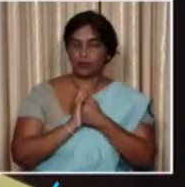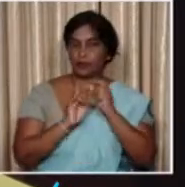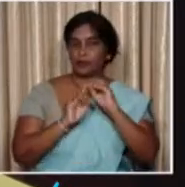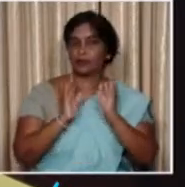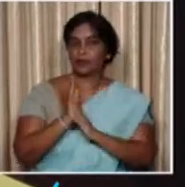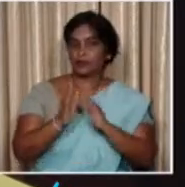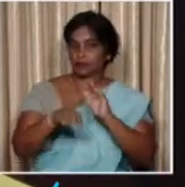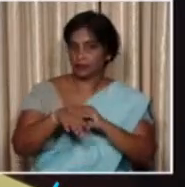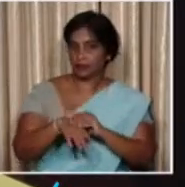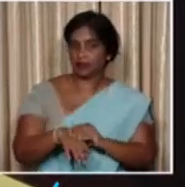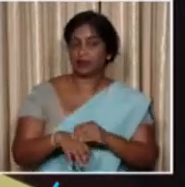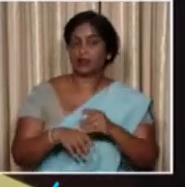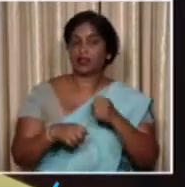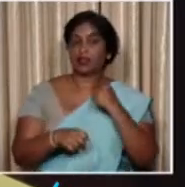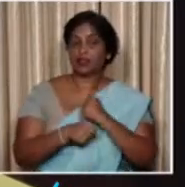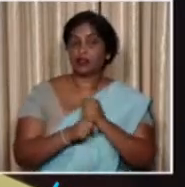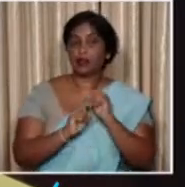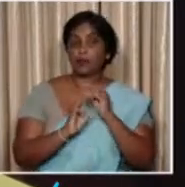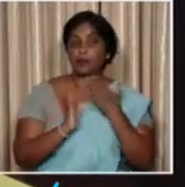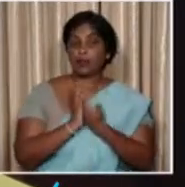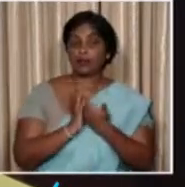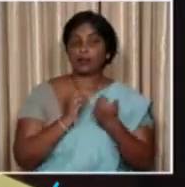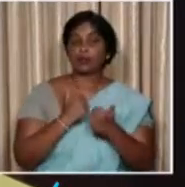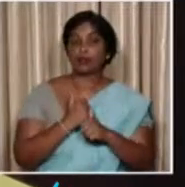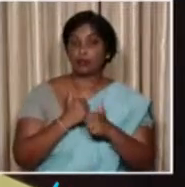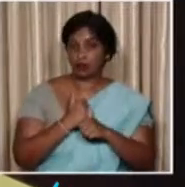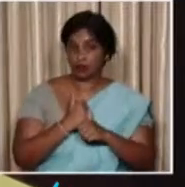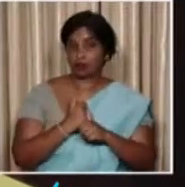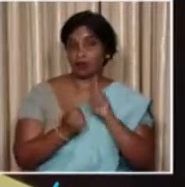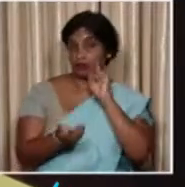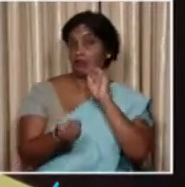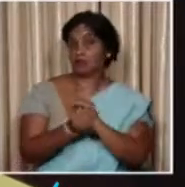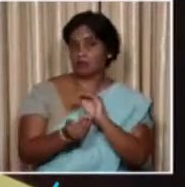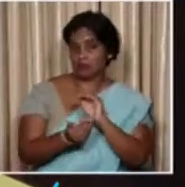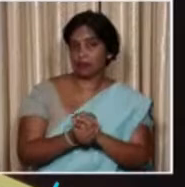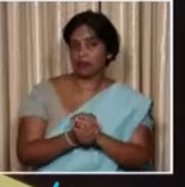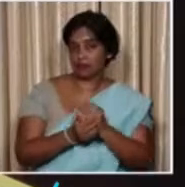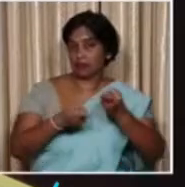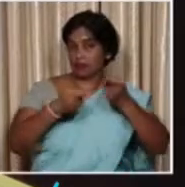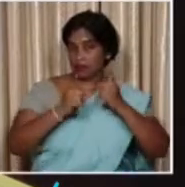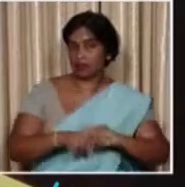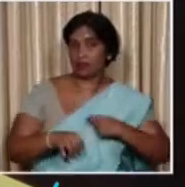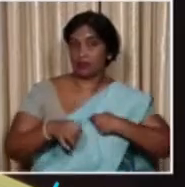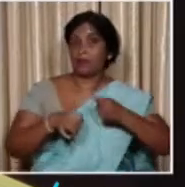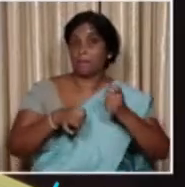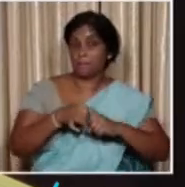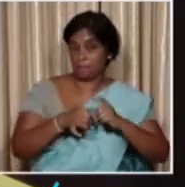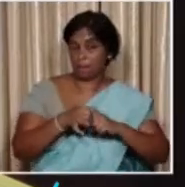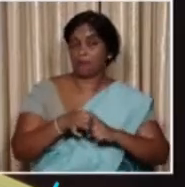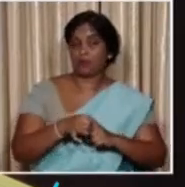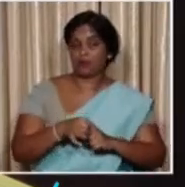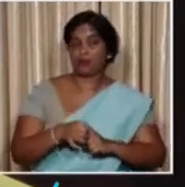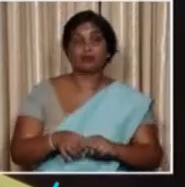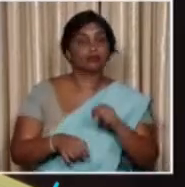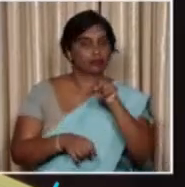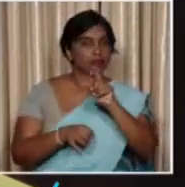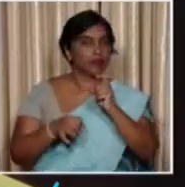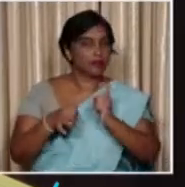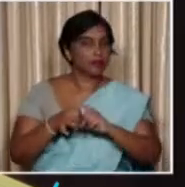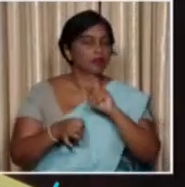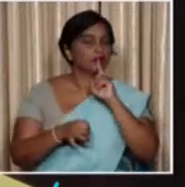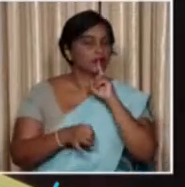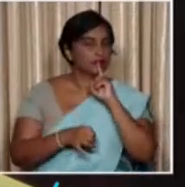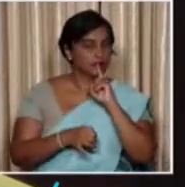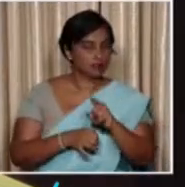අග්‍රාමාත්‍යතුමා, රාජ්‍ය ප්‍රතිපත්ති සම්පාදනය කිරීමේදී පරිස්සම් වෙන්න මම ඊළඟට අහන ප්‍රශ්නේ, මම ඔබතුමන්ලගෙන් අහන ප්‍රශ්නය